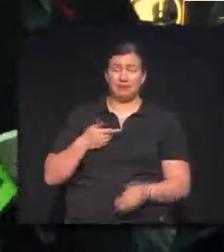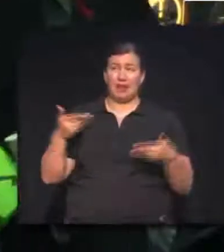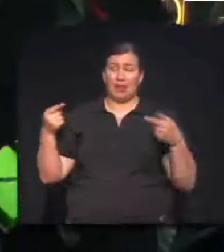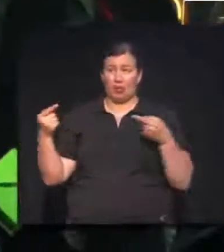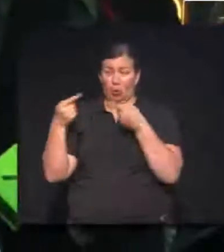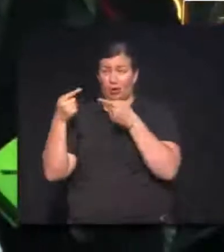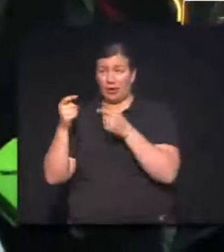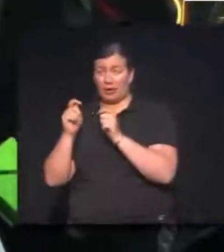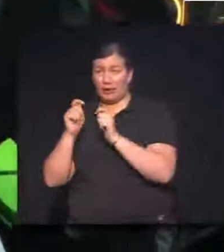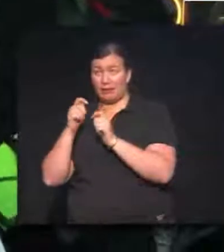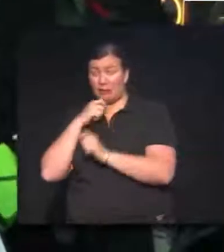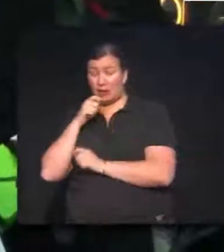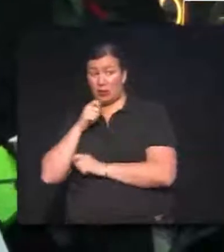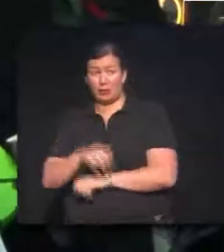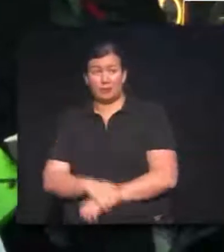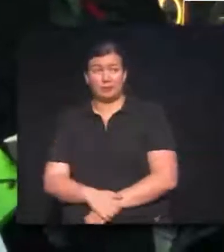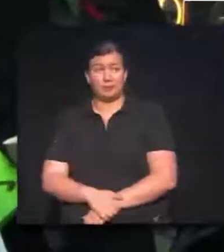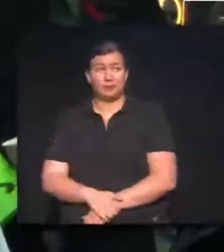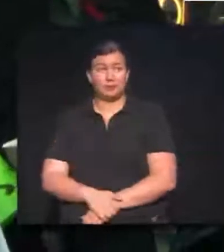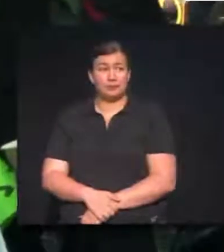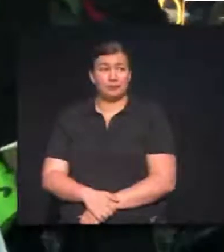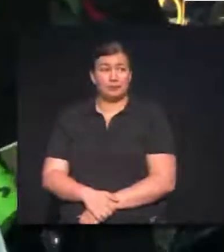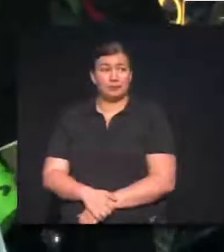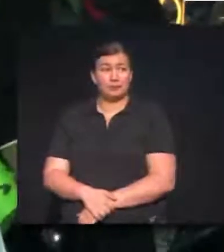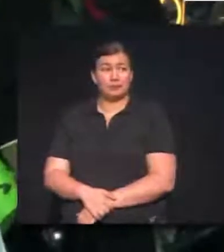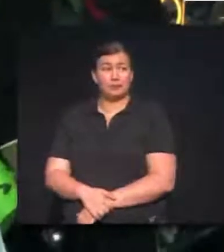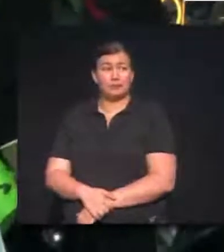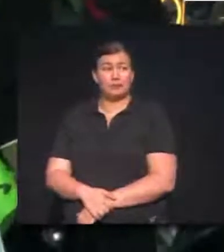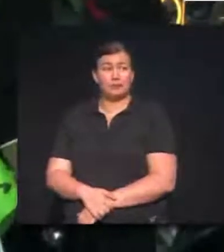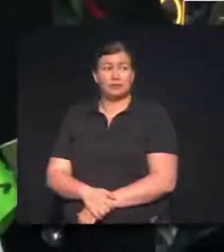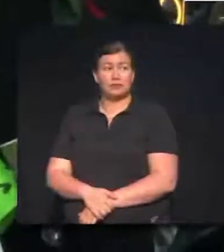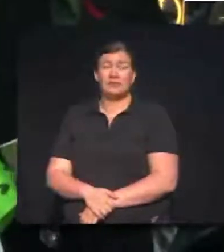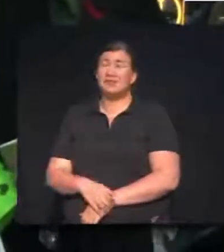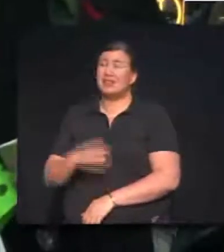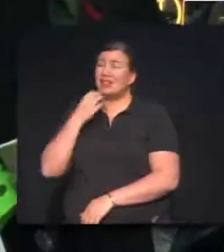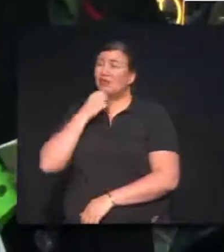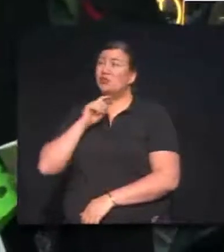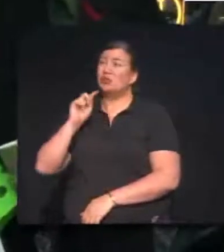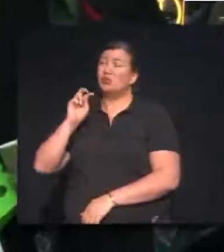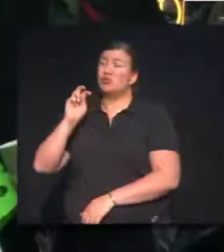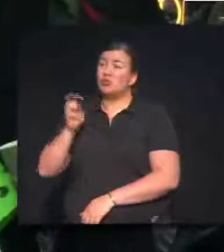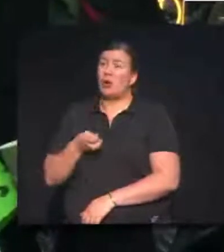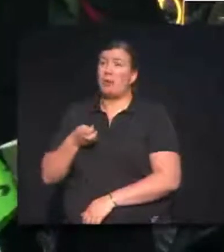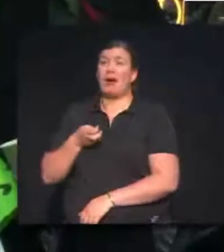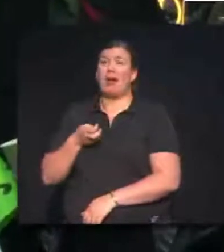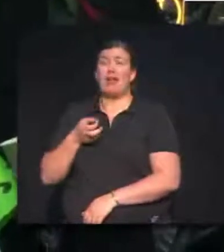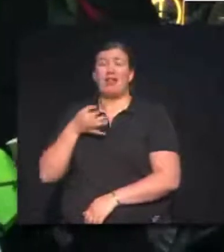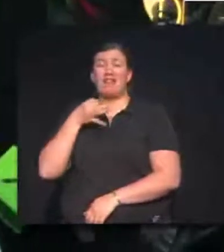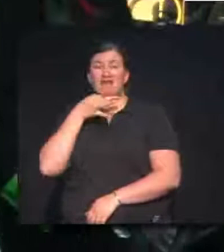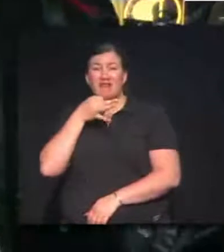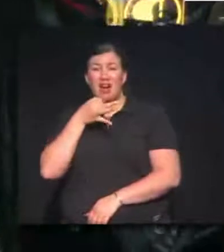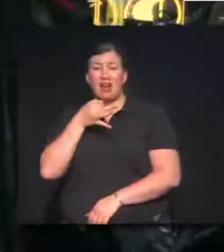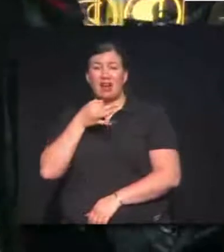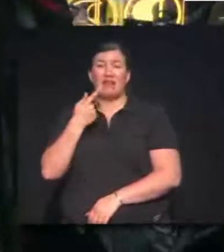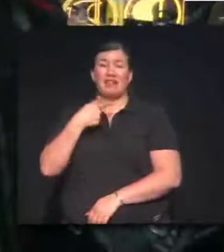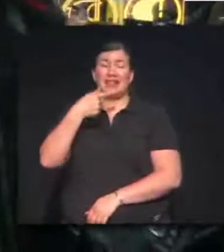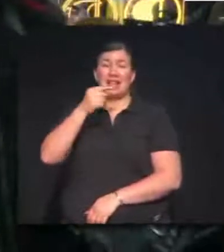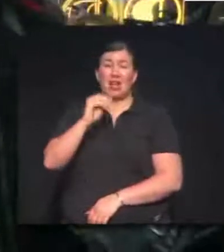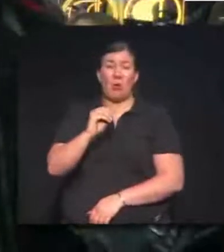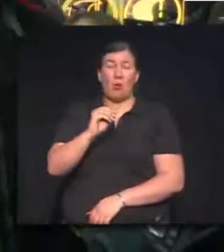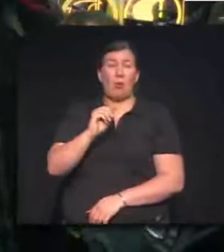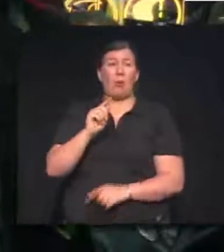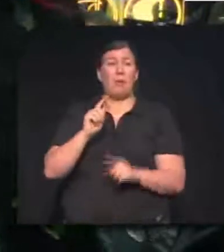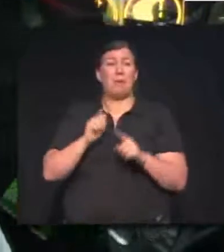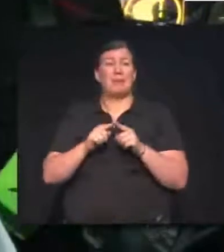ähm okay dann frage ich die Frage stelle ich die zweite Satz auch gerne noch mal als Frage wenn wir die Tagungsordnung nur mit geschäftsordnungsänderung ändern